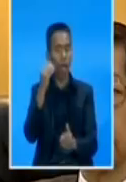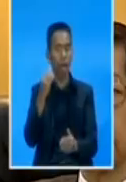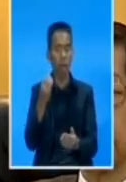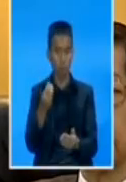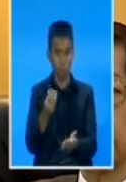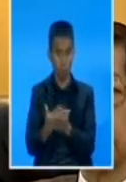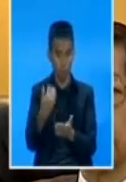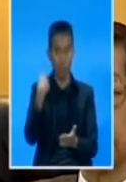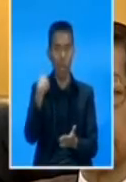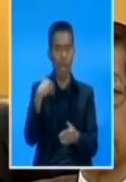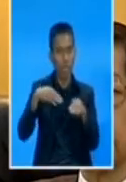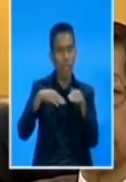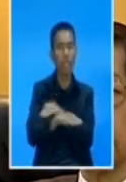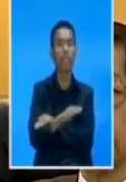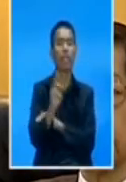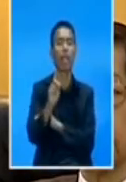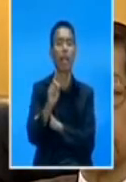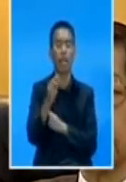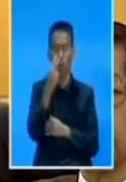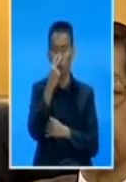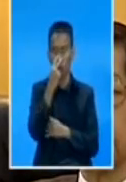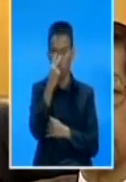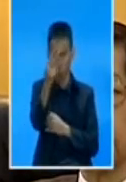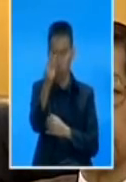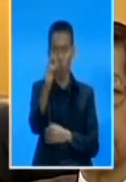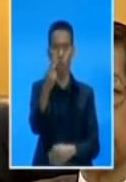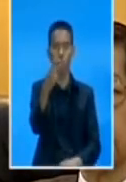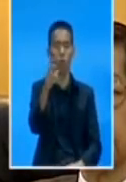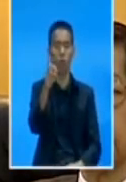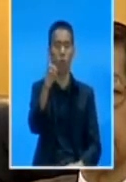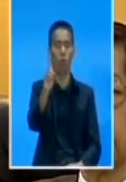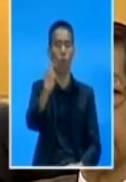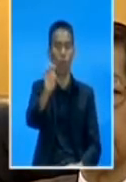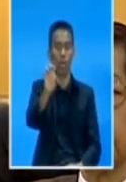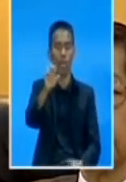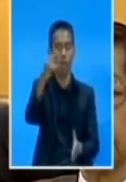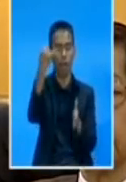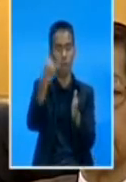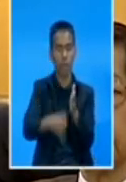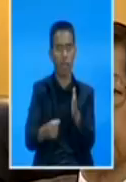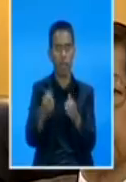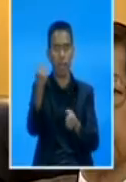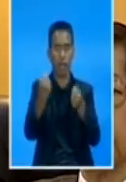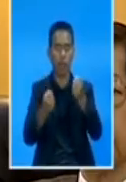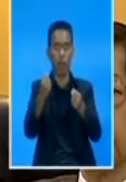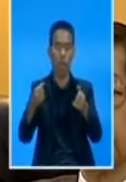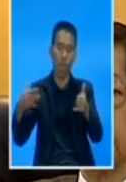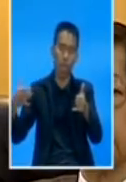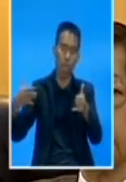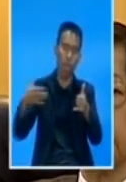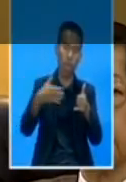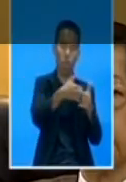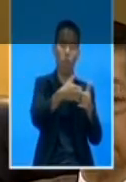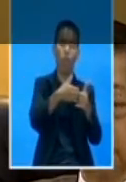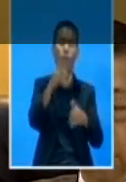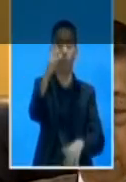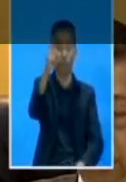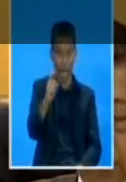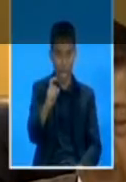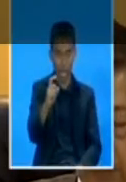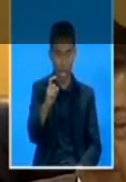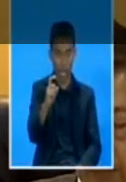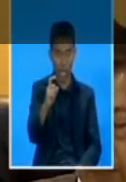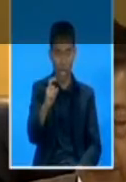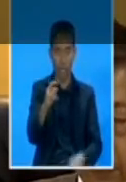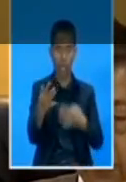ไม่หนีท่านดูคดีบางเรื่องเถอะครับความผิดโดยประมาทขับรถชนคนตายโทษ